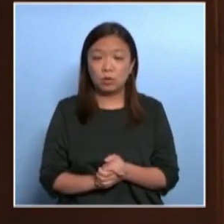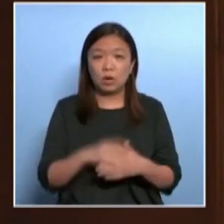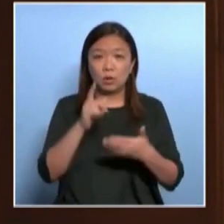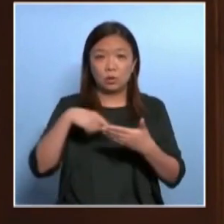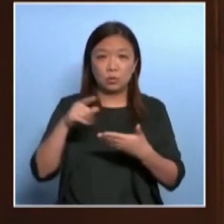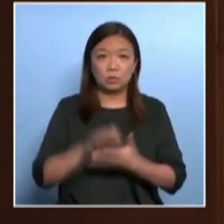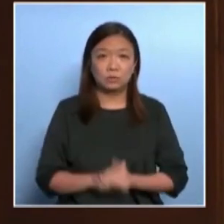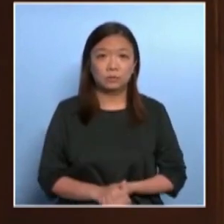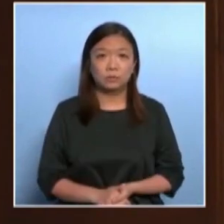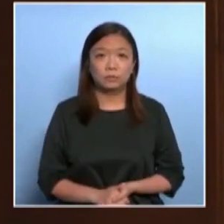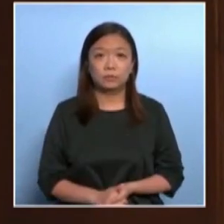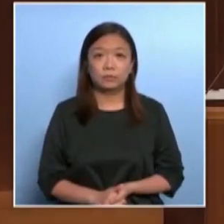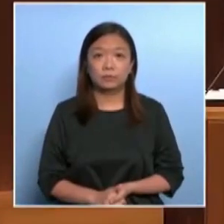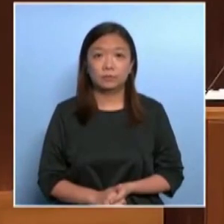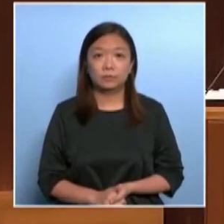得通過。